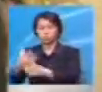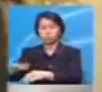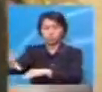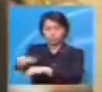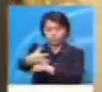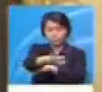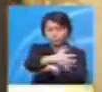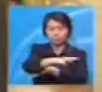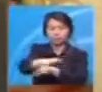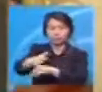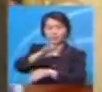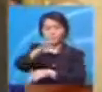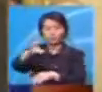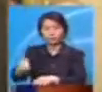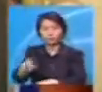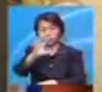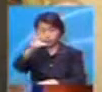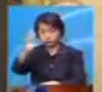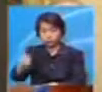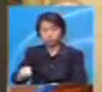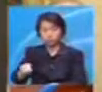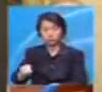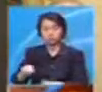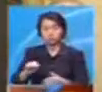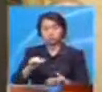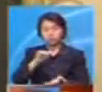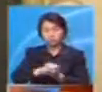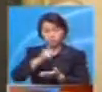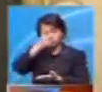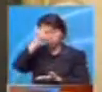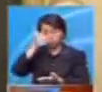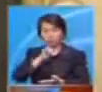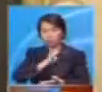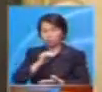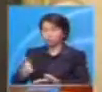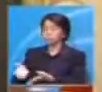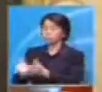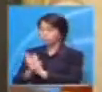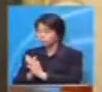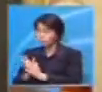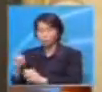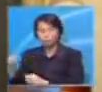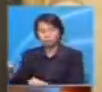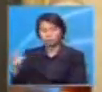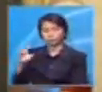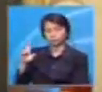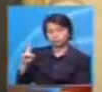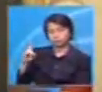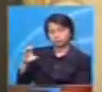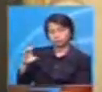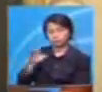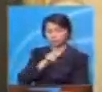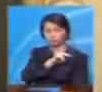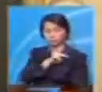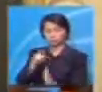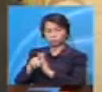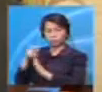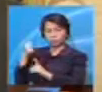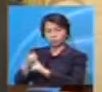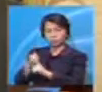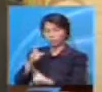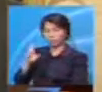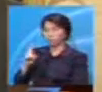pantai Afrika oleh itu saya dah Minta Ketua pengarah